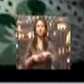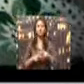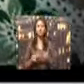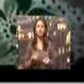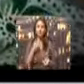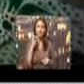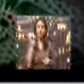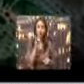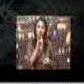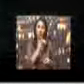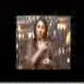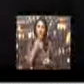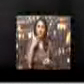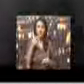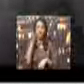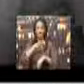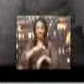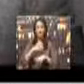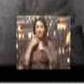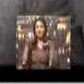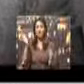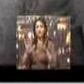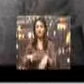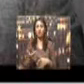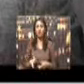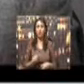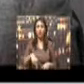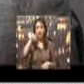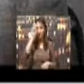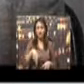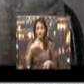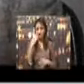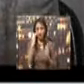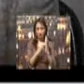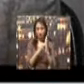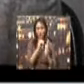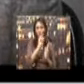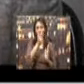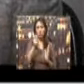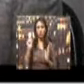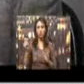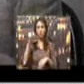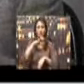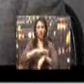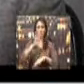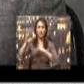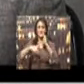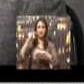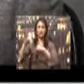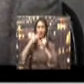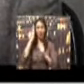الجهاز، لما بيجي لنا 500 عيان في اليوم، وعندنا 500 عيان